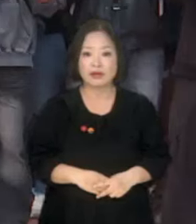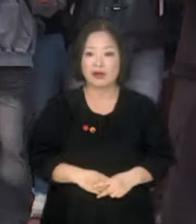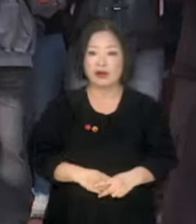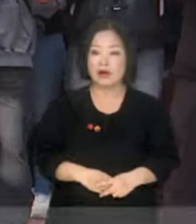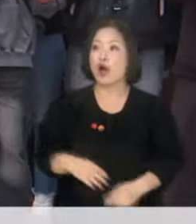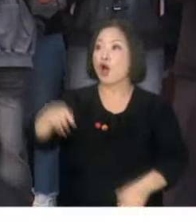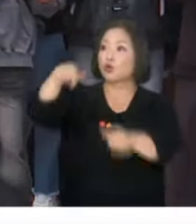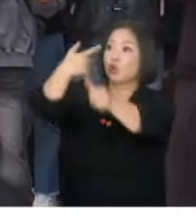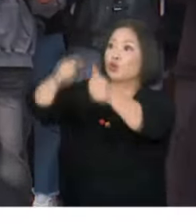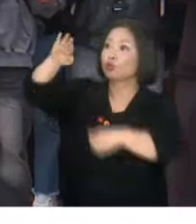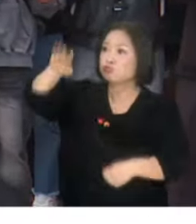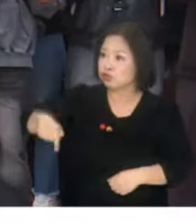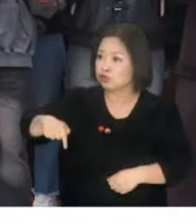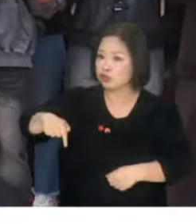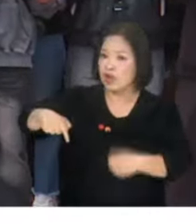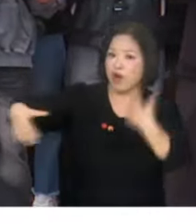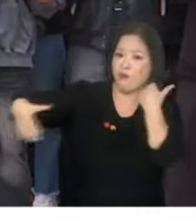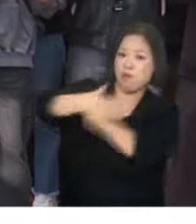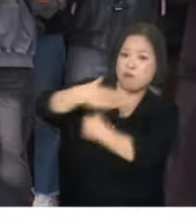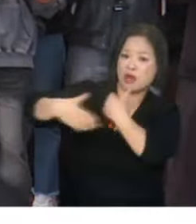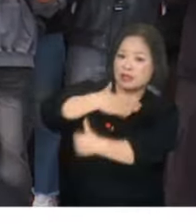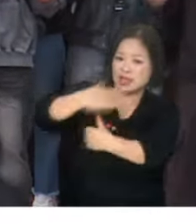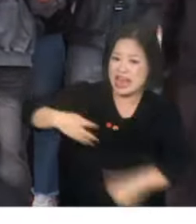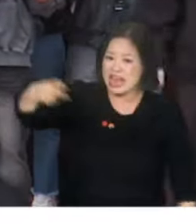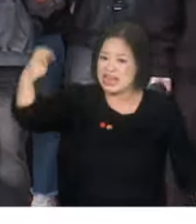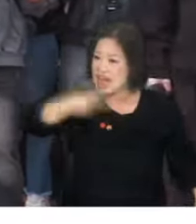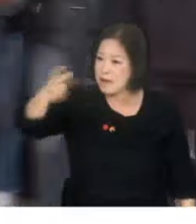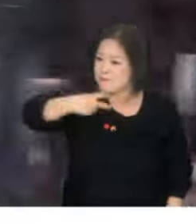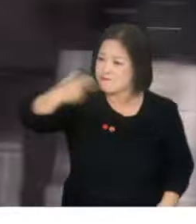폭력적인 강압 감사, 학생 인권 보장하라!